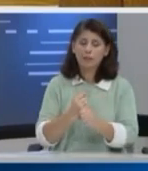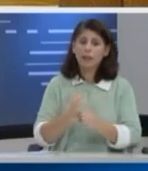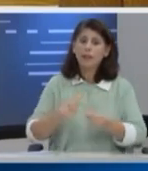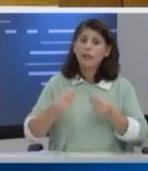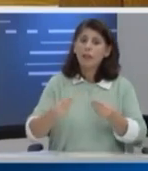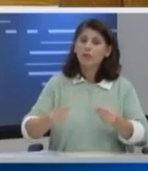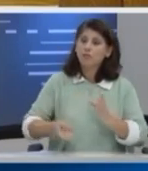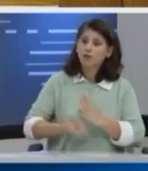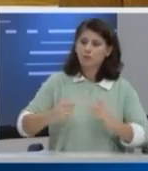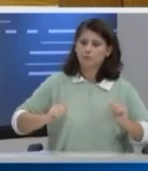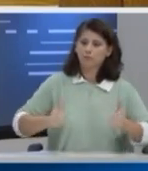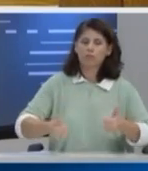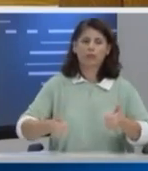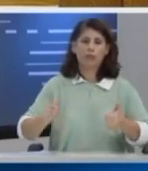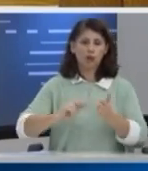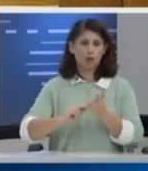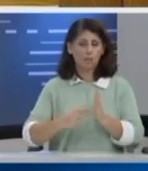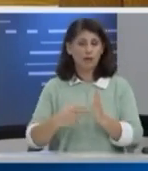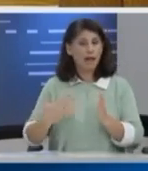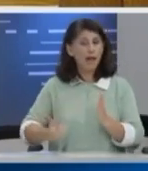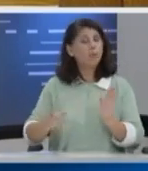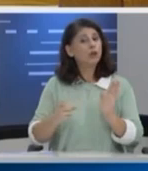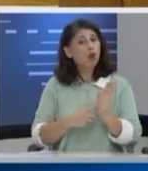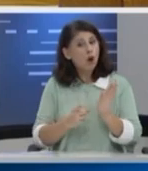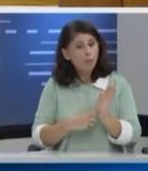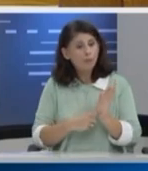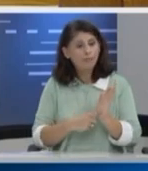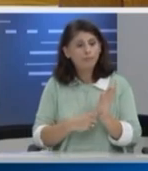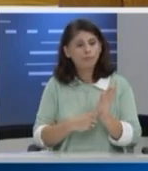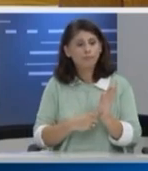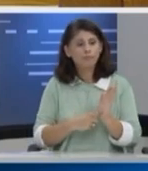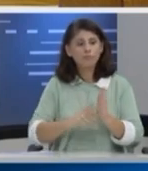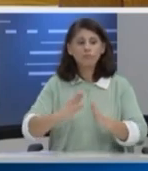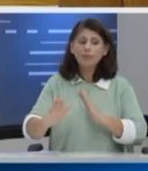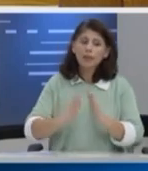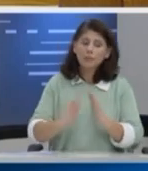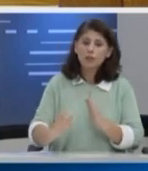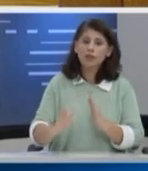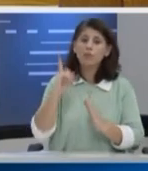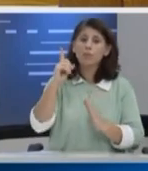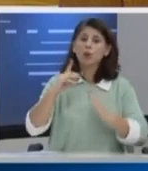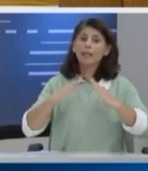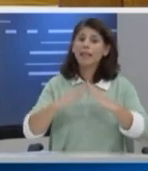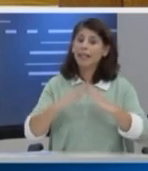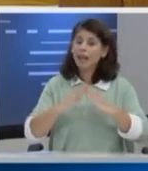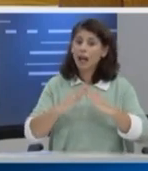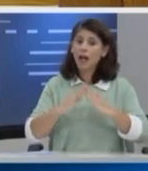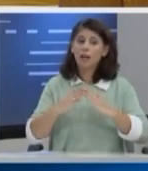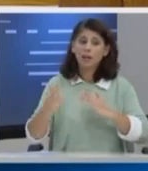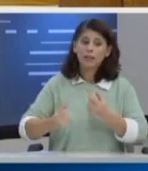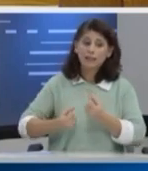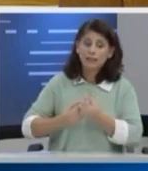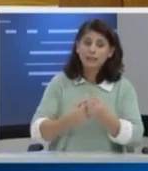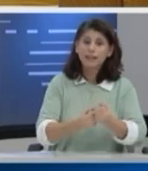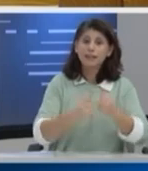δοθεί νέα όθηση στην οικονομία. Έχουμε τον νόμο για την προστασία της πρώτης κατοικίας, αλλά και